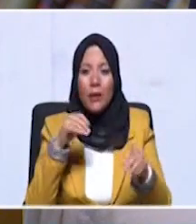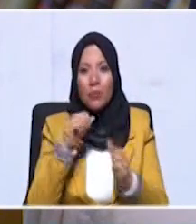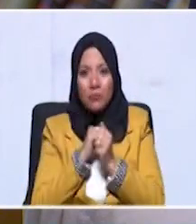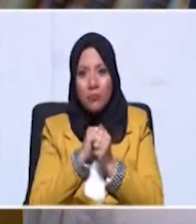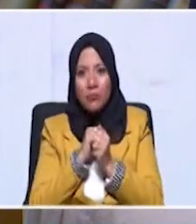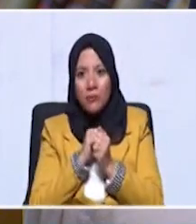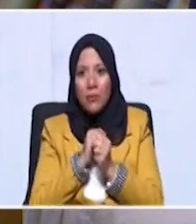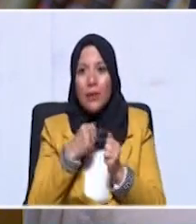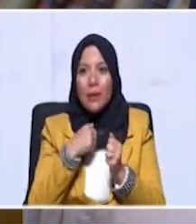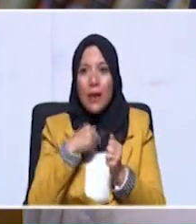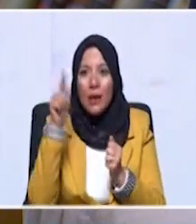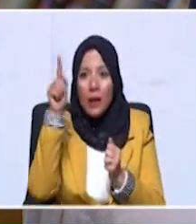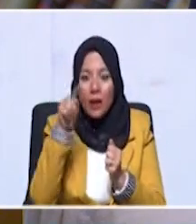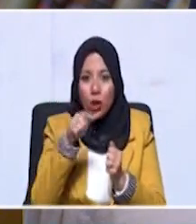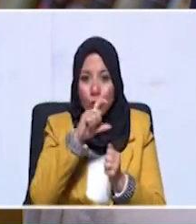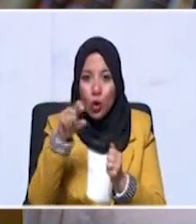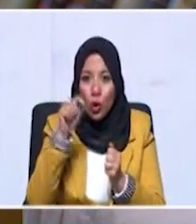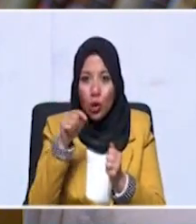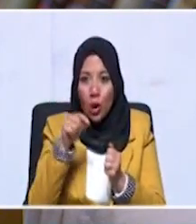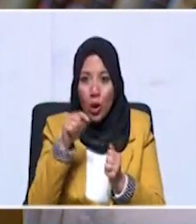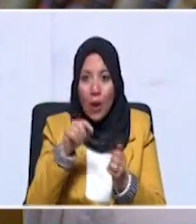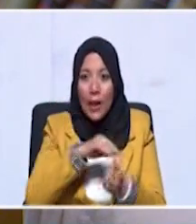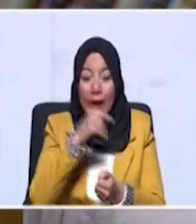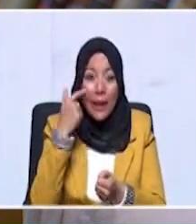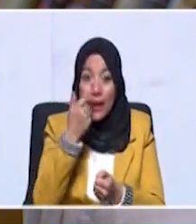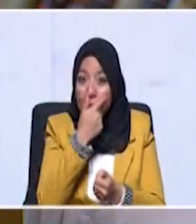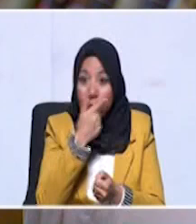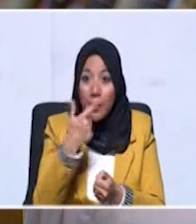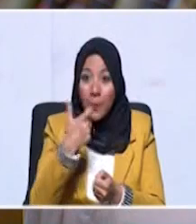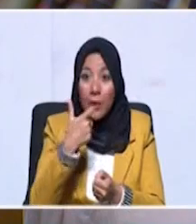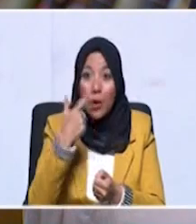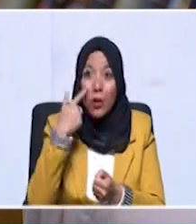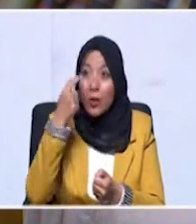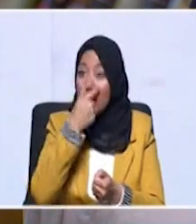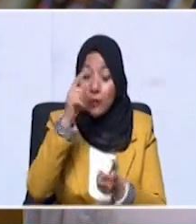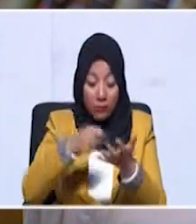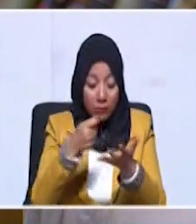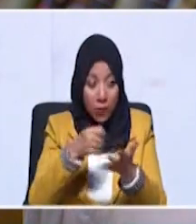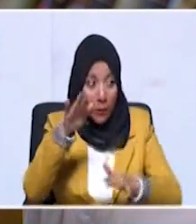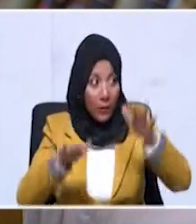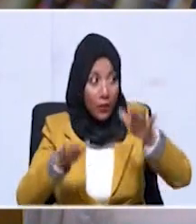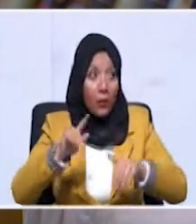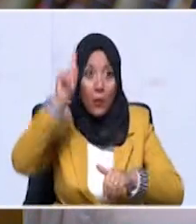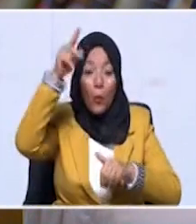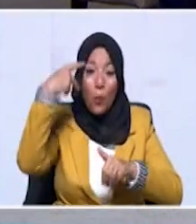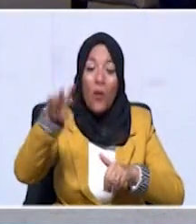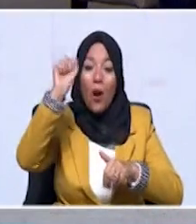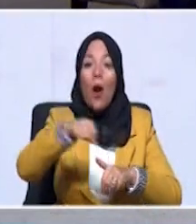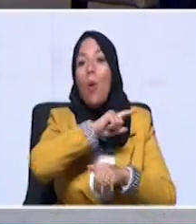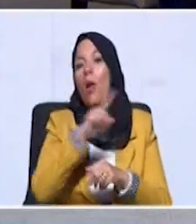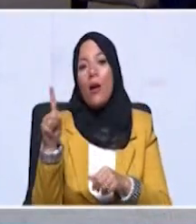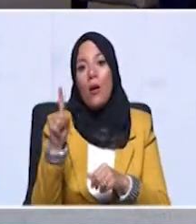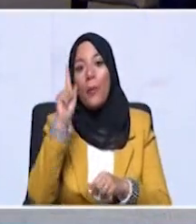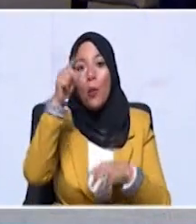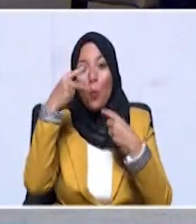النهارده دي من اكتر الحاجات اللي بتحول بين الانسان وبين قبول العمل وبين رفع استجابه الدعاء وبين